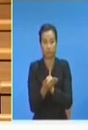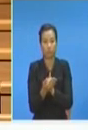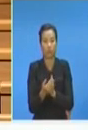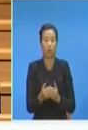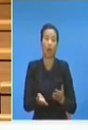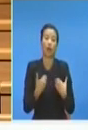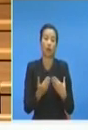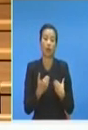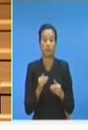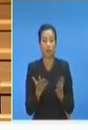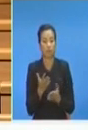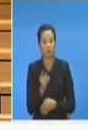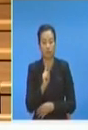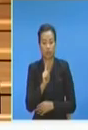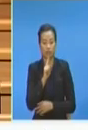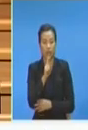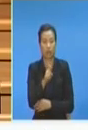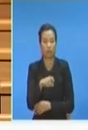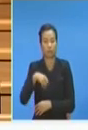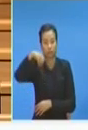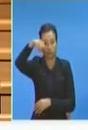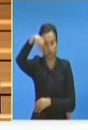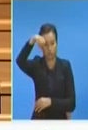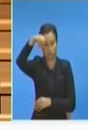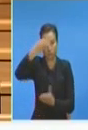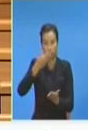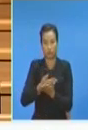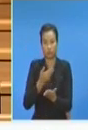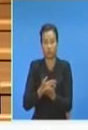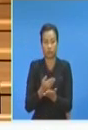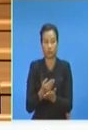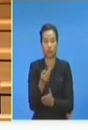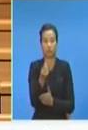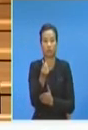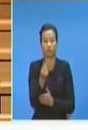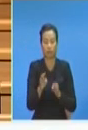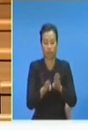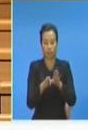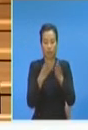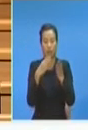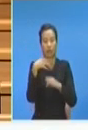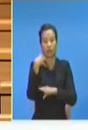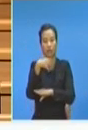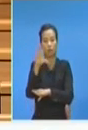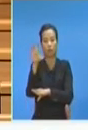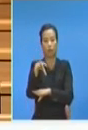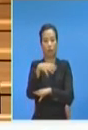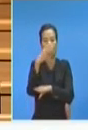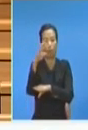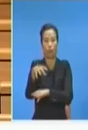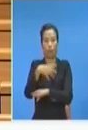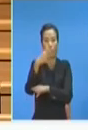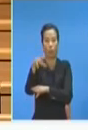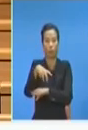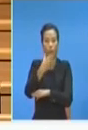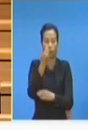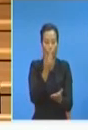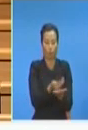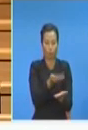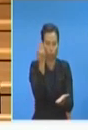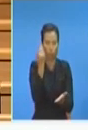เหรอไฟฟ้าใช้เท่าไหร่ครับเปิดพัดลม2ตัวยังค่าไฟยังมากกว่านั้นคุณอยู่ไม่